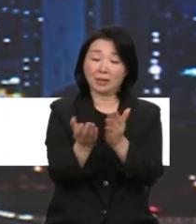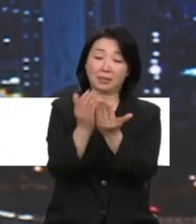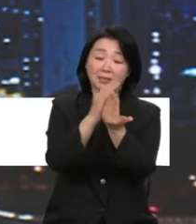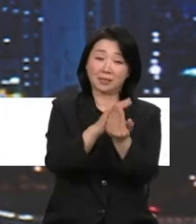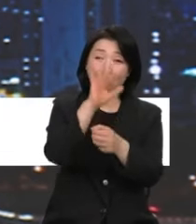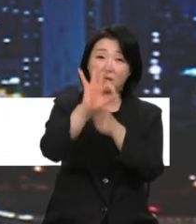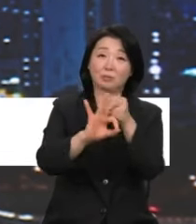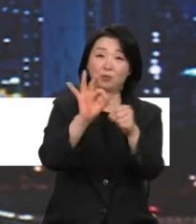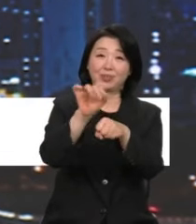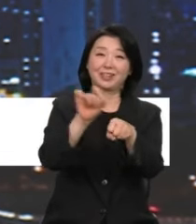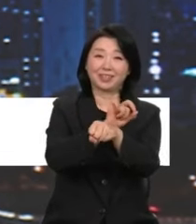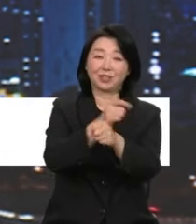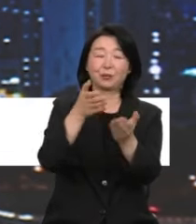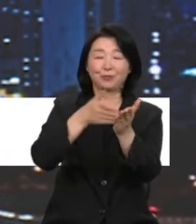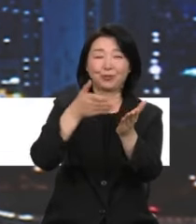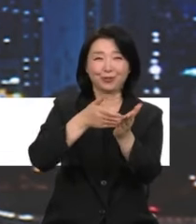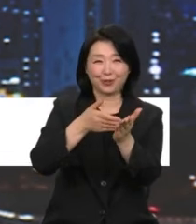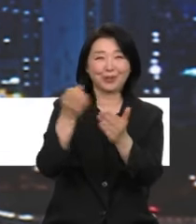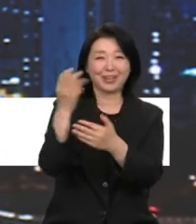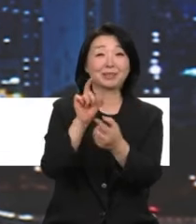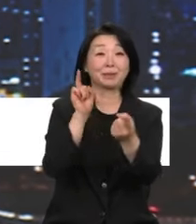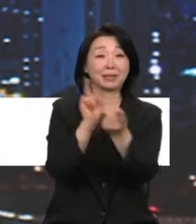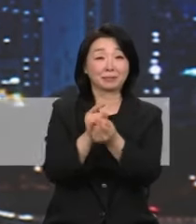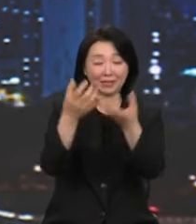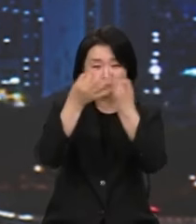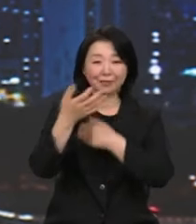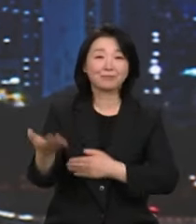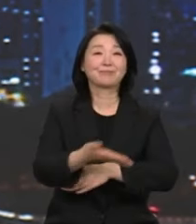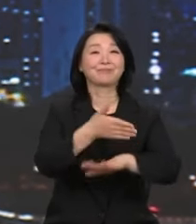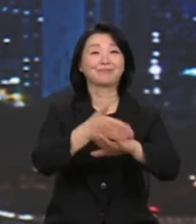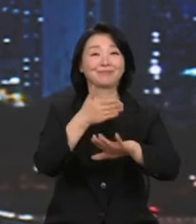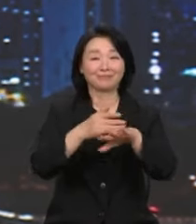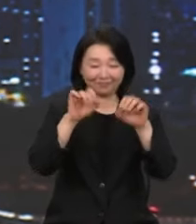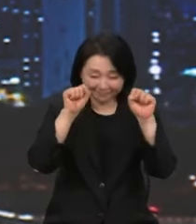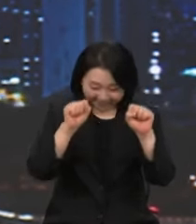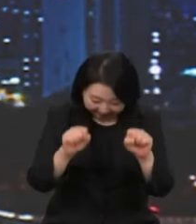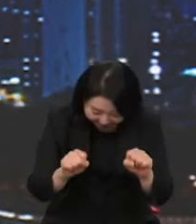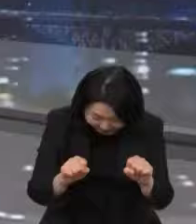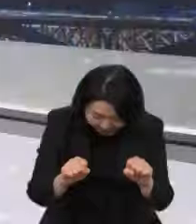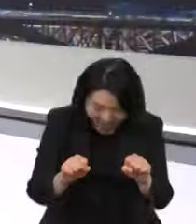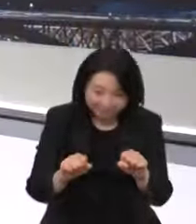세월호 10주기 특집 뉴스룸으로 찾아뵙겠습니다. 시청해주신 여러분 고맙습니다.